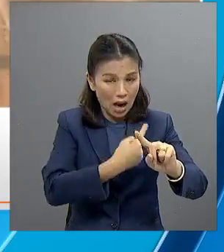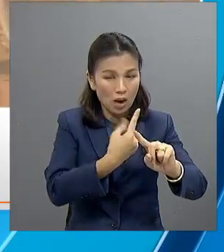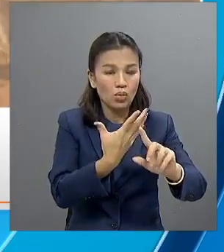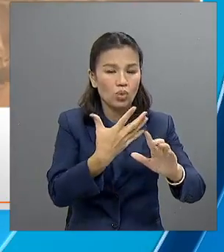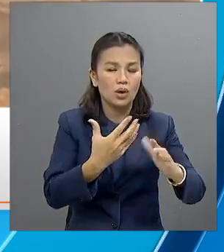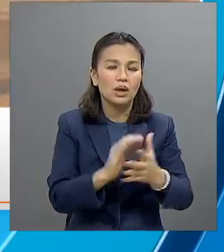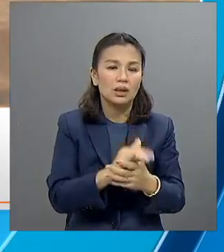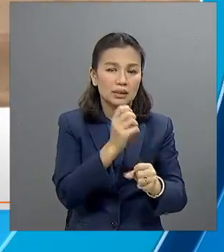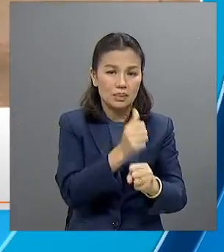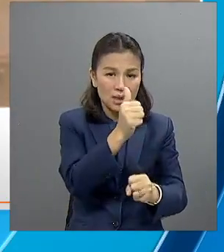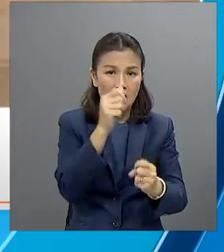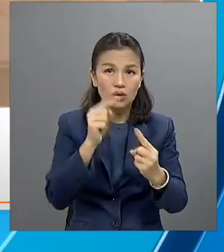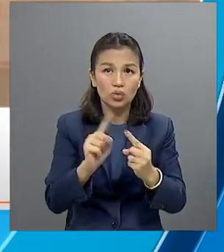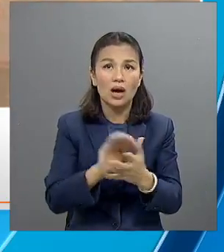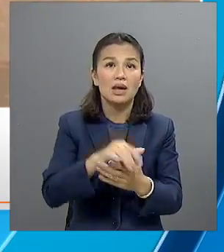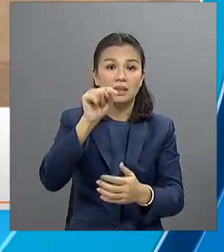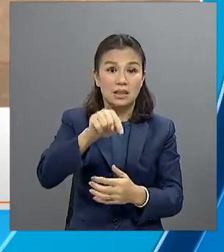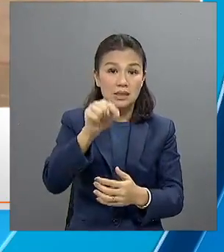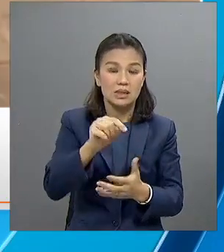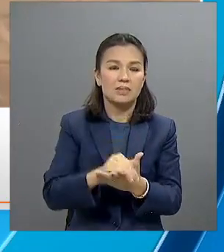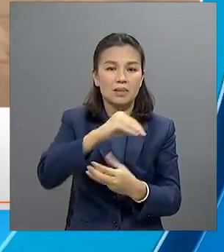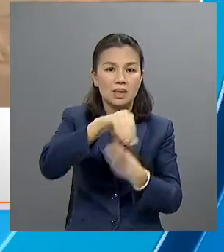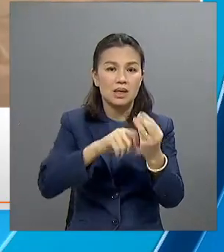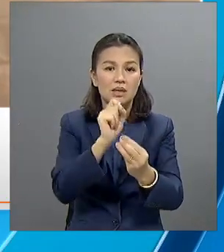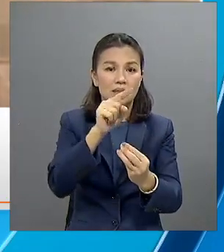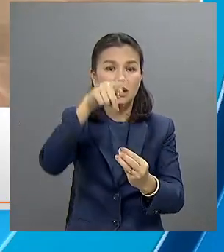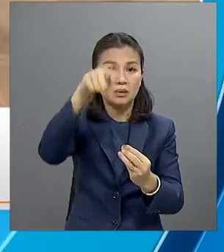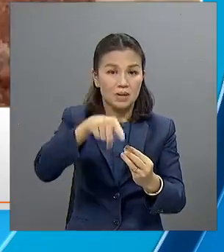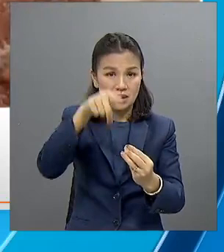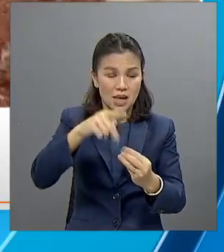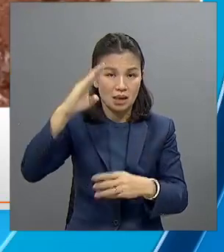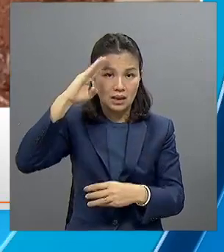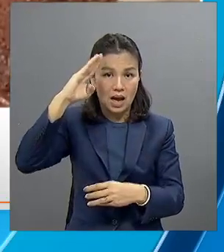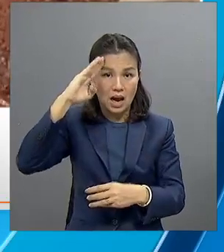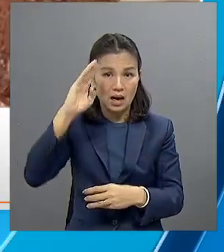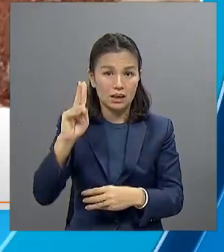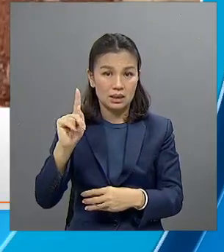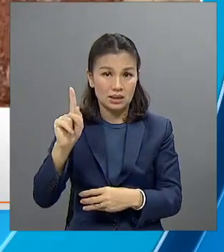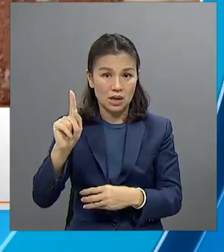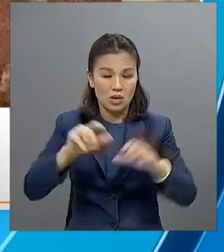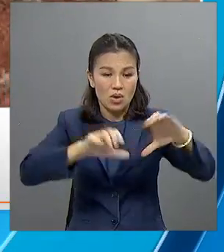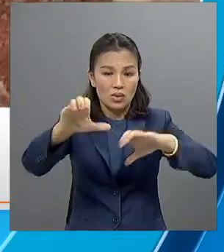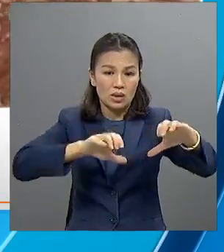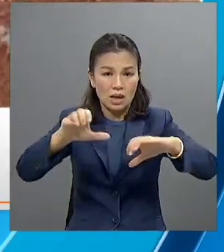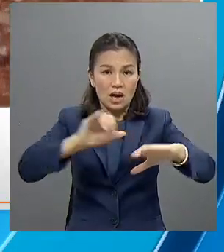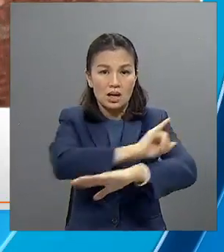ที่เศรษฐกิจพิเศษซึ่งได้รับมอบมาจากกองทัพบกนะครับเนื้อที่ประมาณ 8,000 ไร่นะฮะประมาณ 8,000